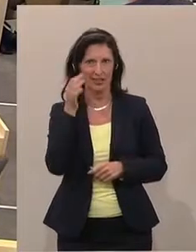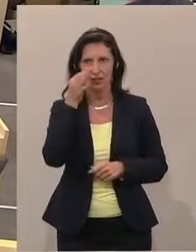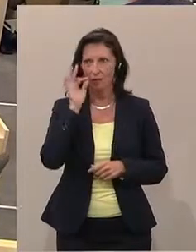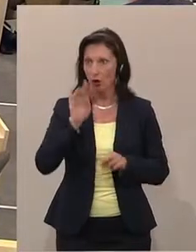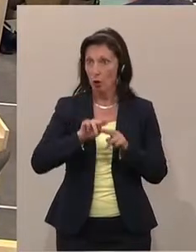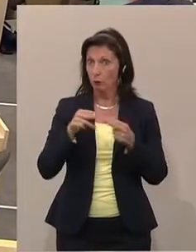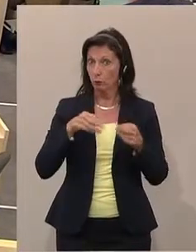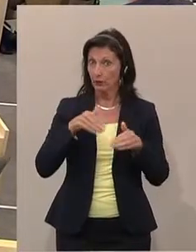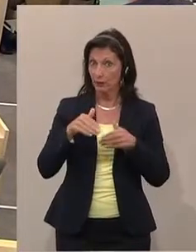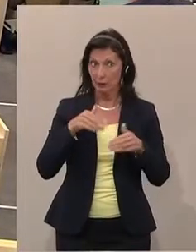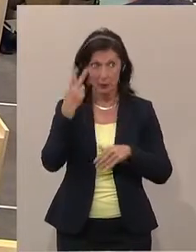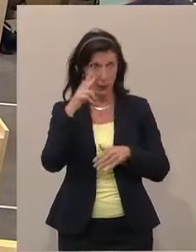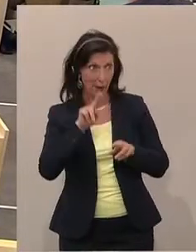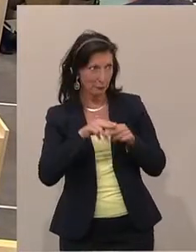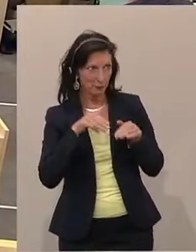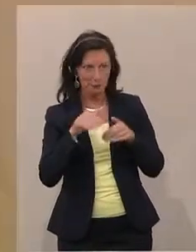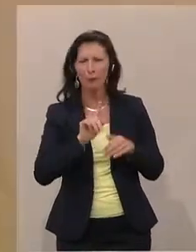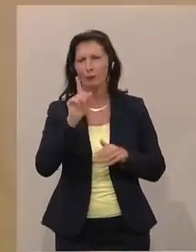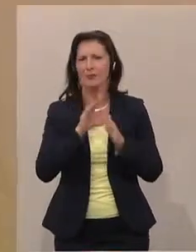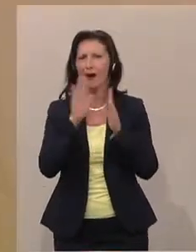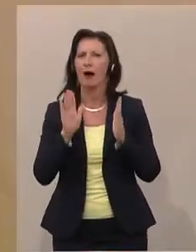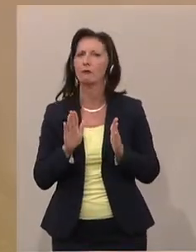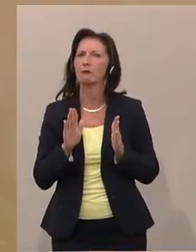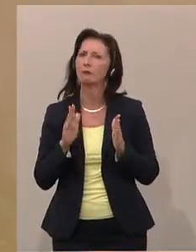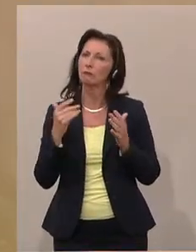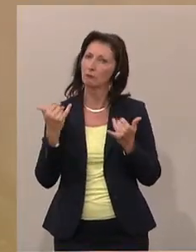Bundesministerin, Herr Bundesminister, Hohes Haus.